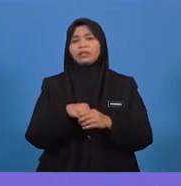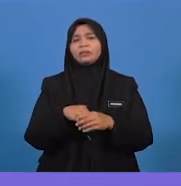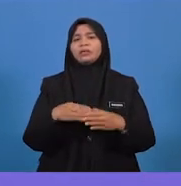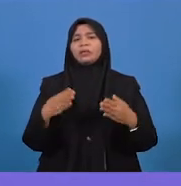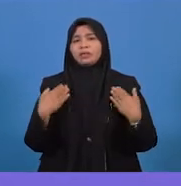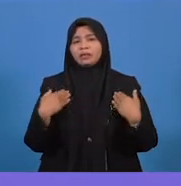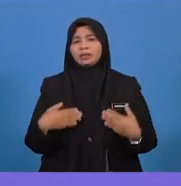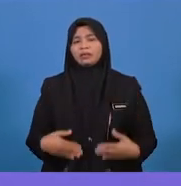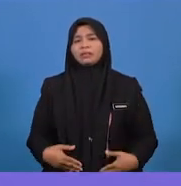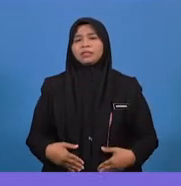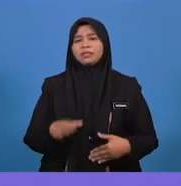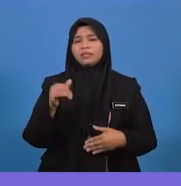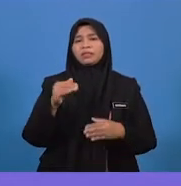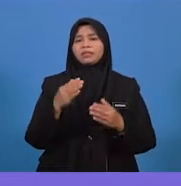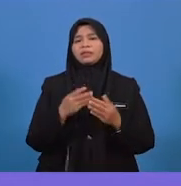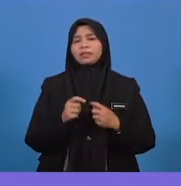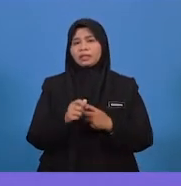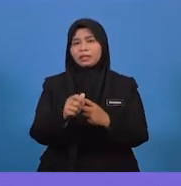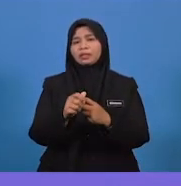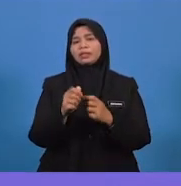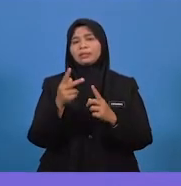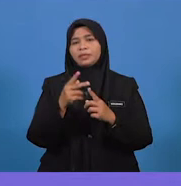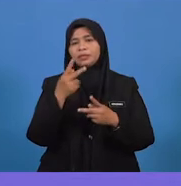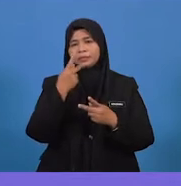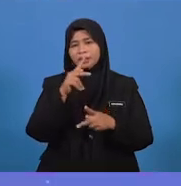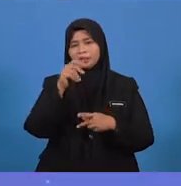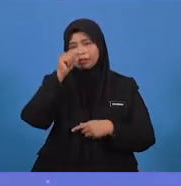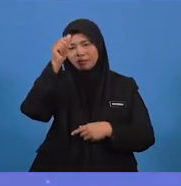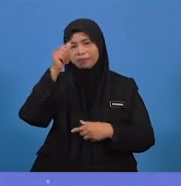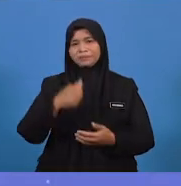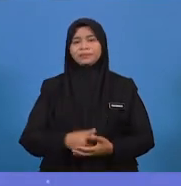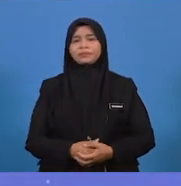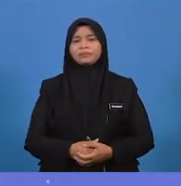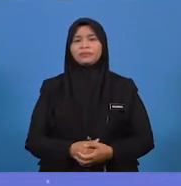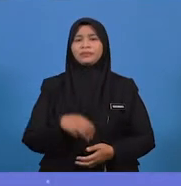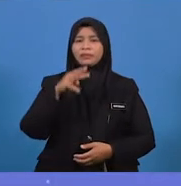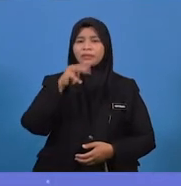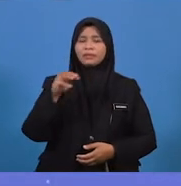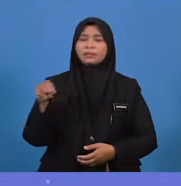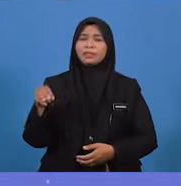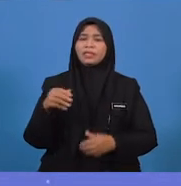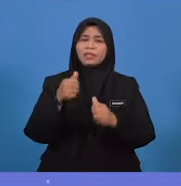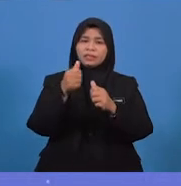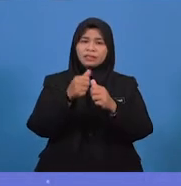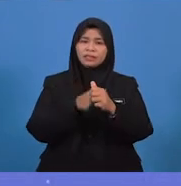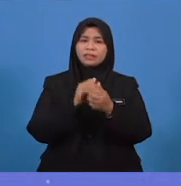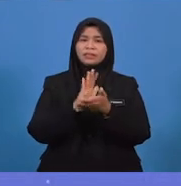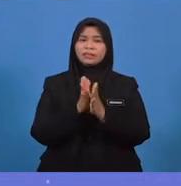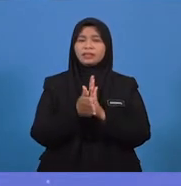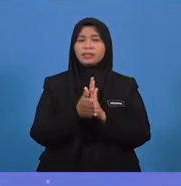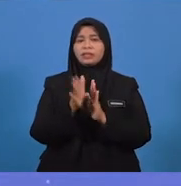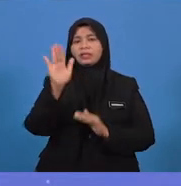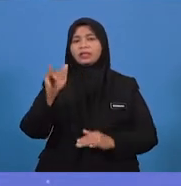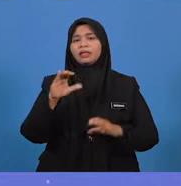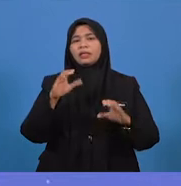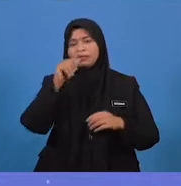melakukan larangannya. Amin, amin ya Rabbal Alamin. Murid-murid, setiap makhluk yang Allah ciptakan di langit